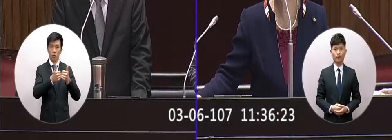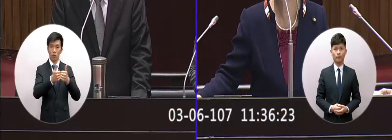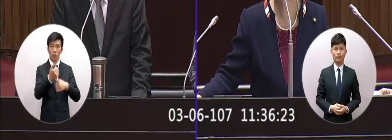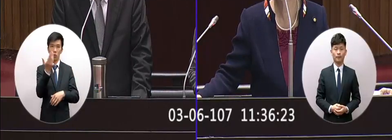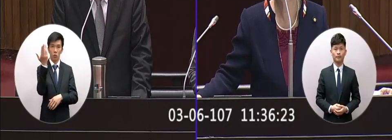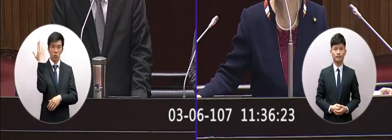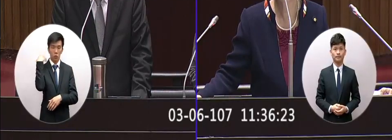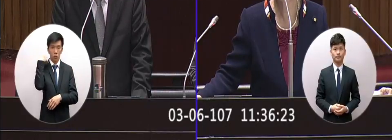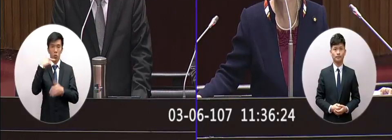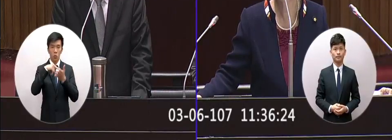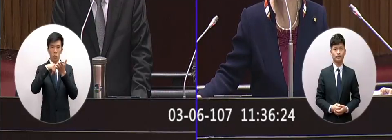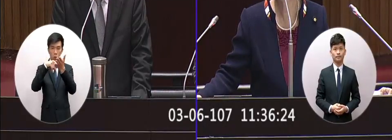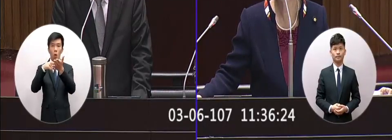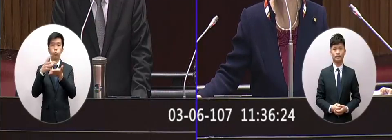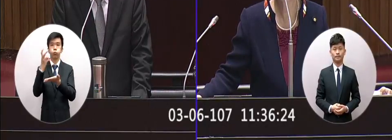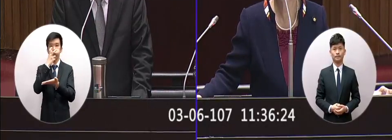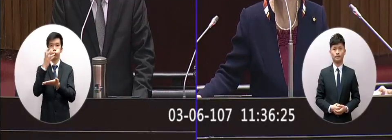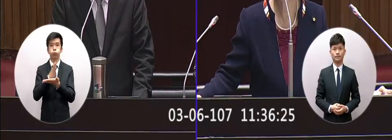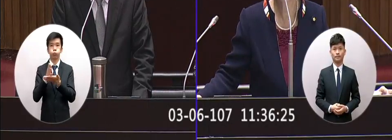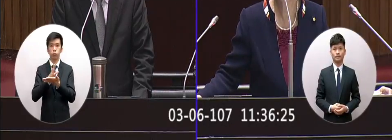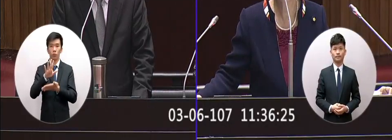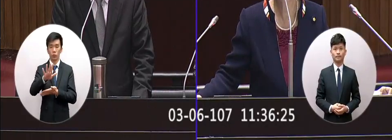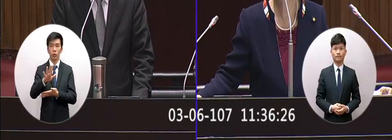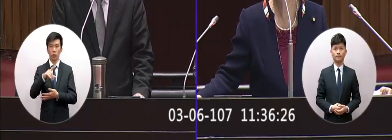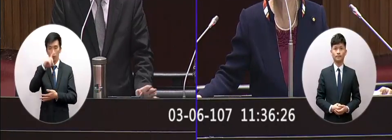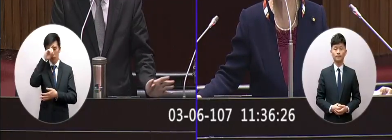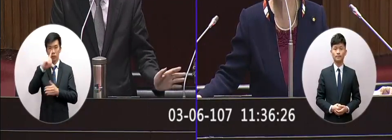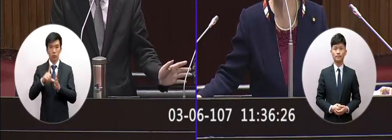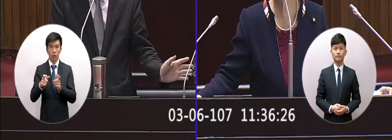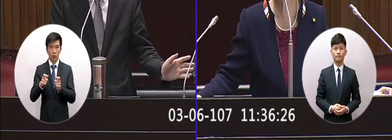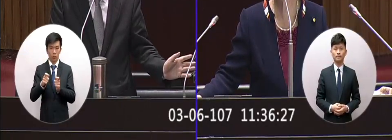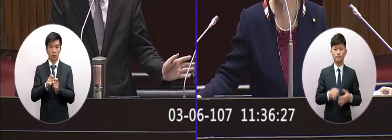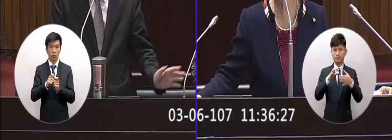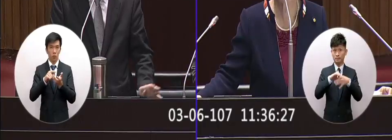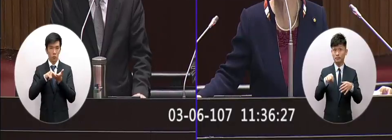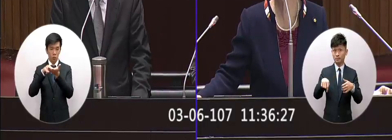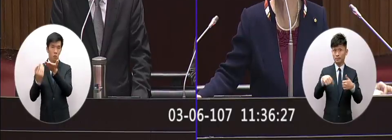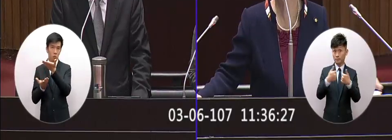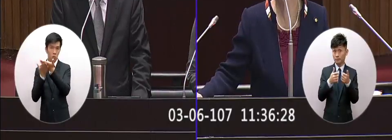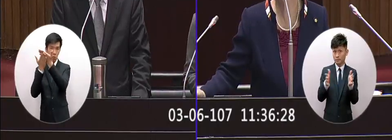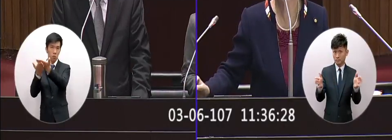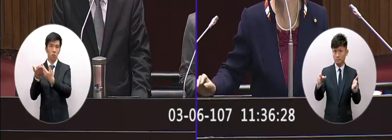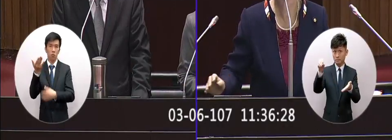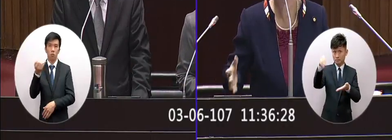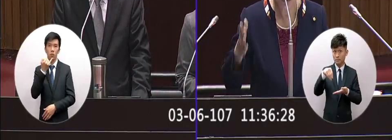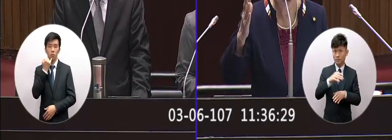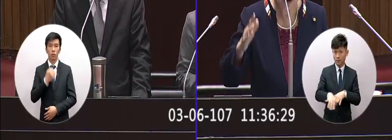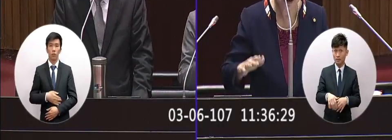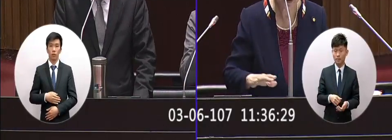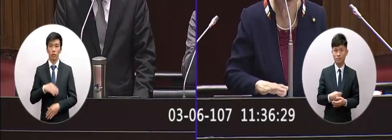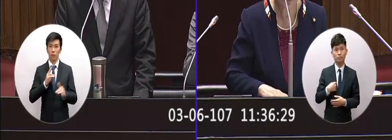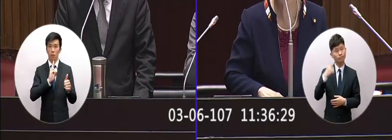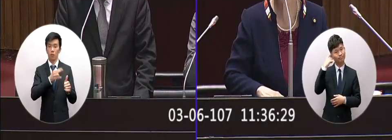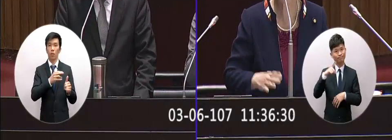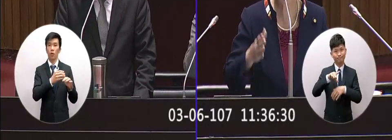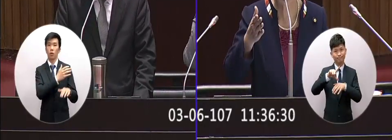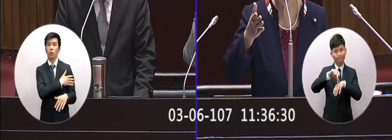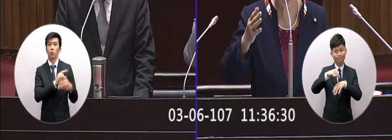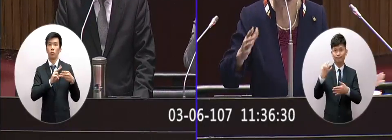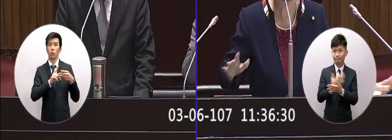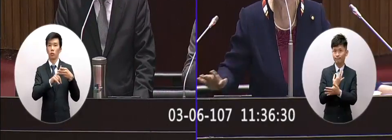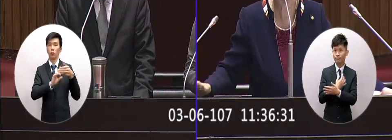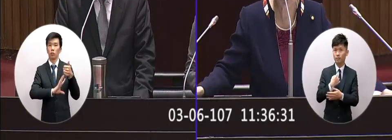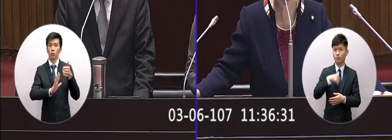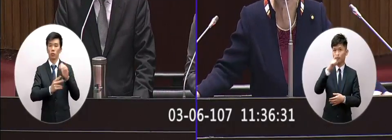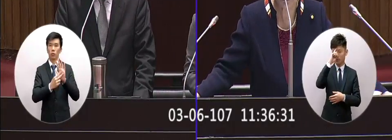报院审查，那我们会在最短的时间内送到立法院。 所以这个会期会送进来吧？ 我可以请陈主委来跟你说。 好，我想我时间的关系哈，我们